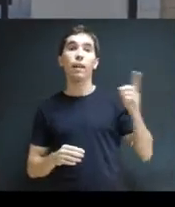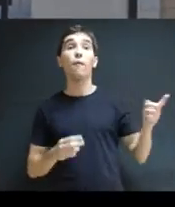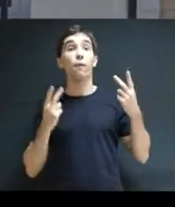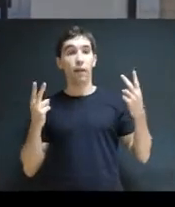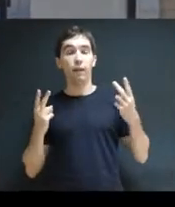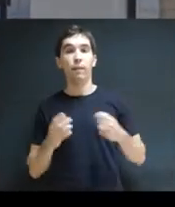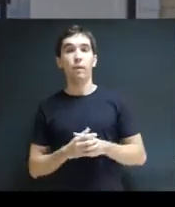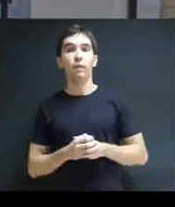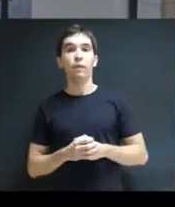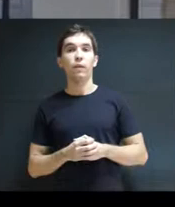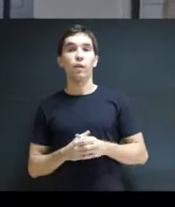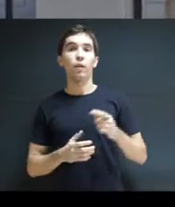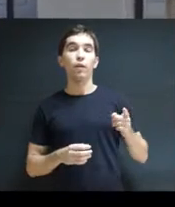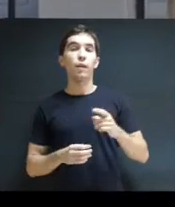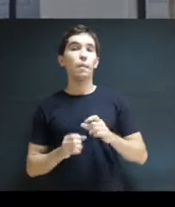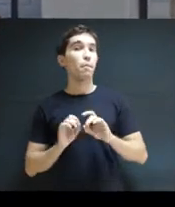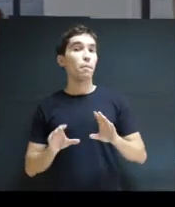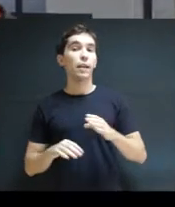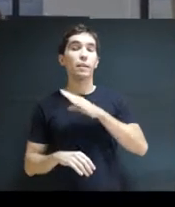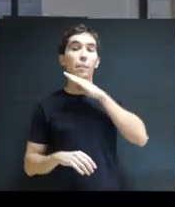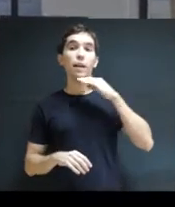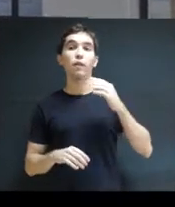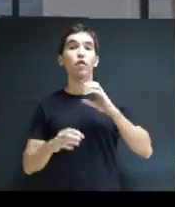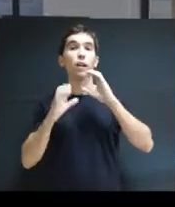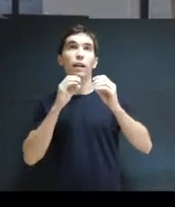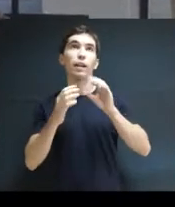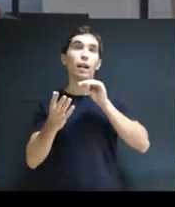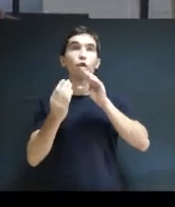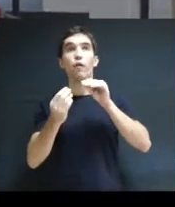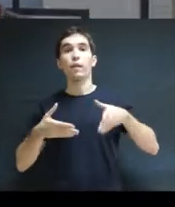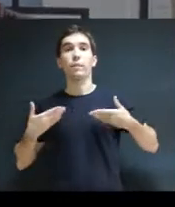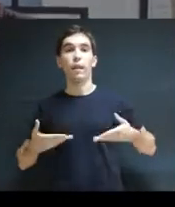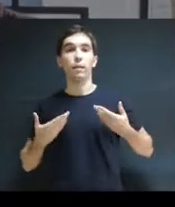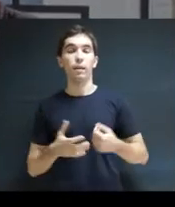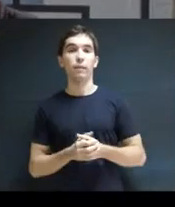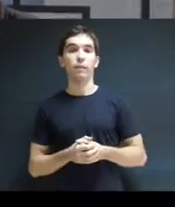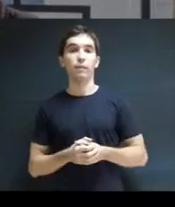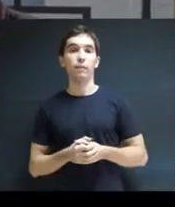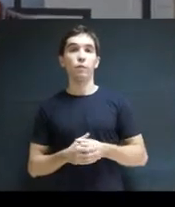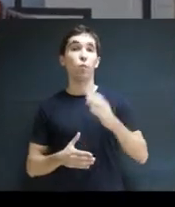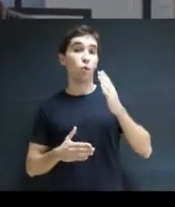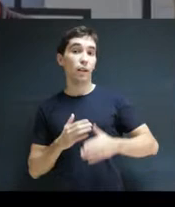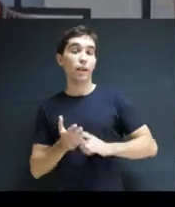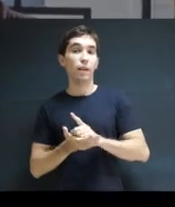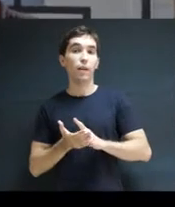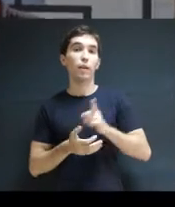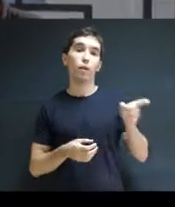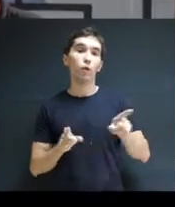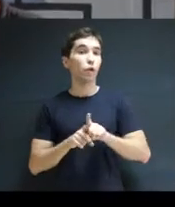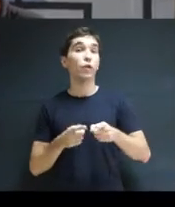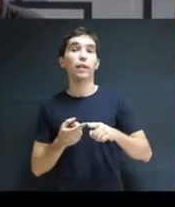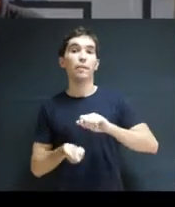Često je to bez previše razgovora s mladima. Iako se u zadnje vrijeme i to